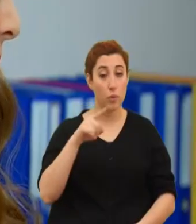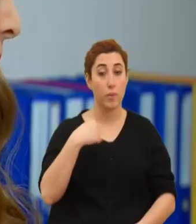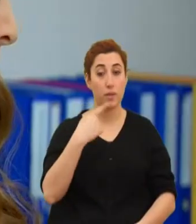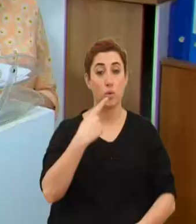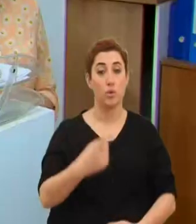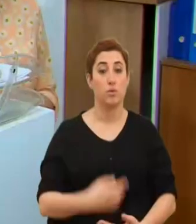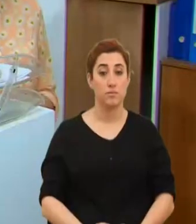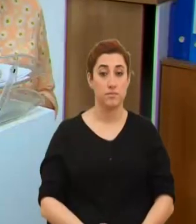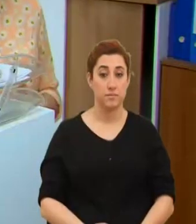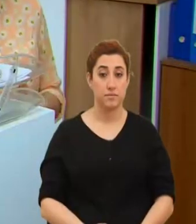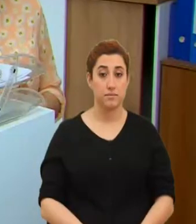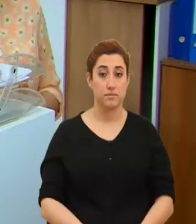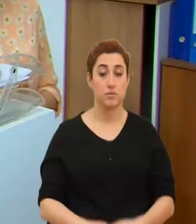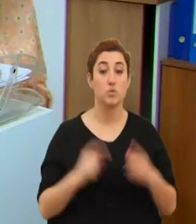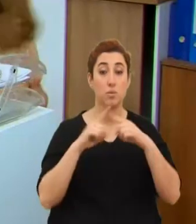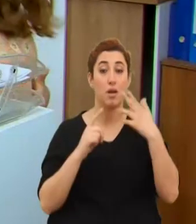diyorum.